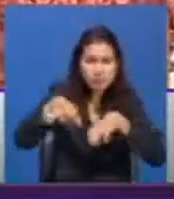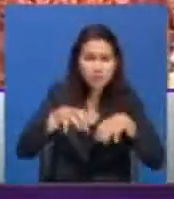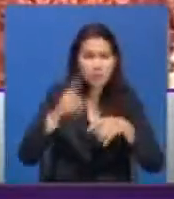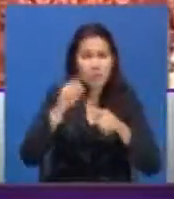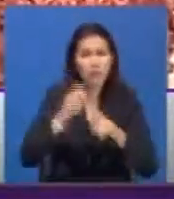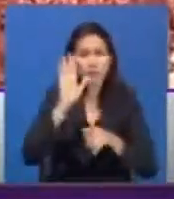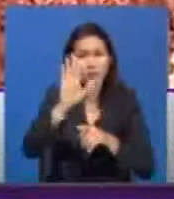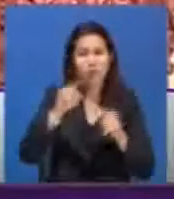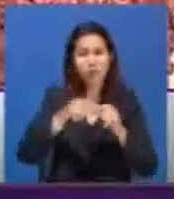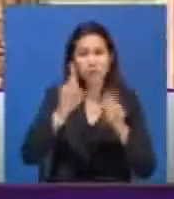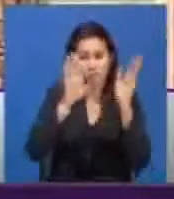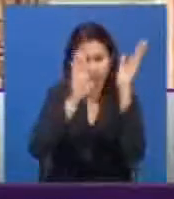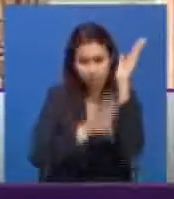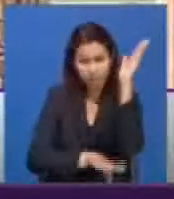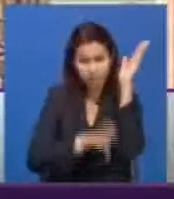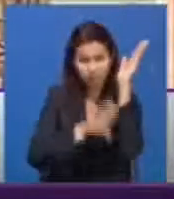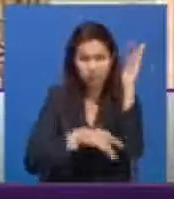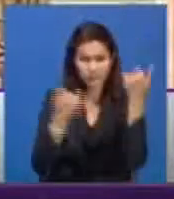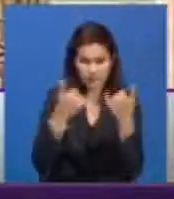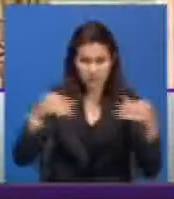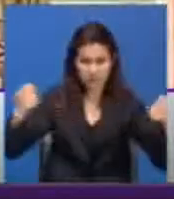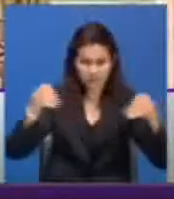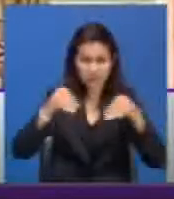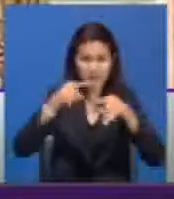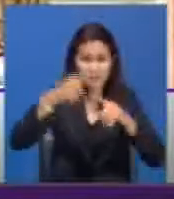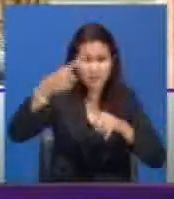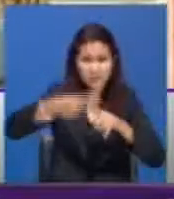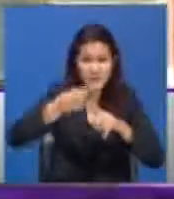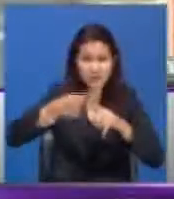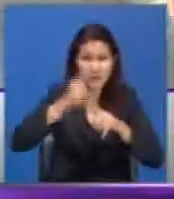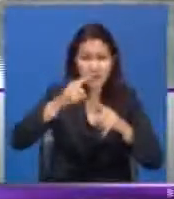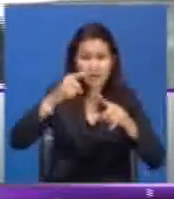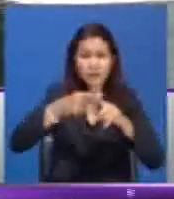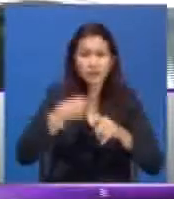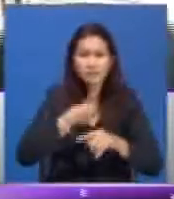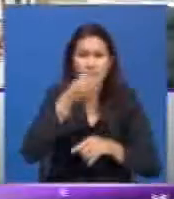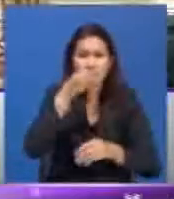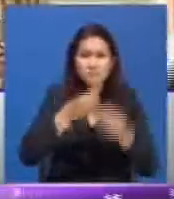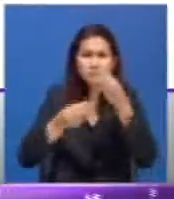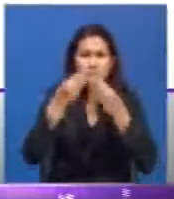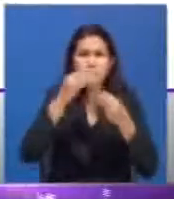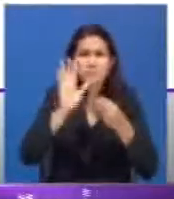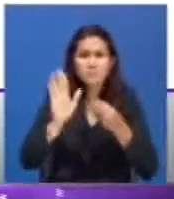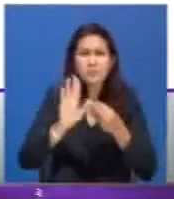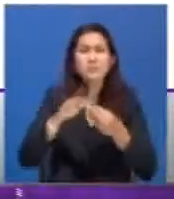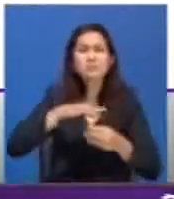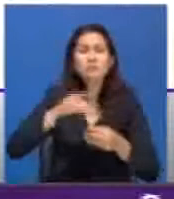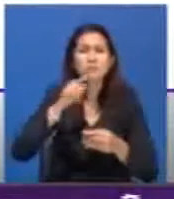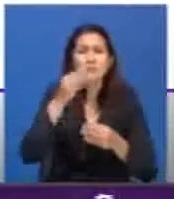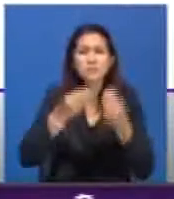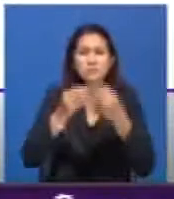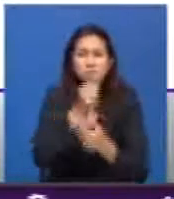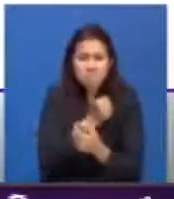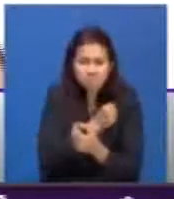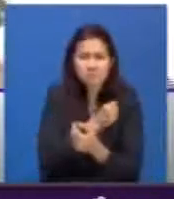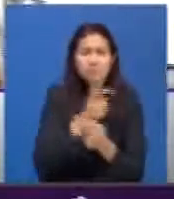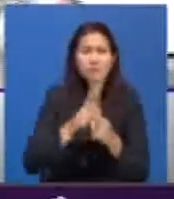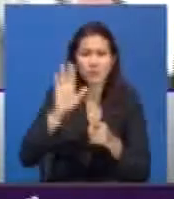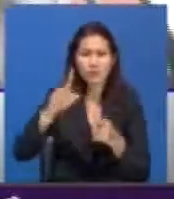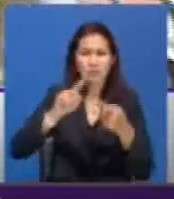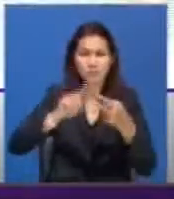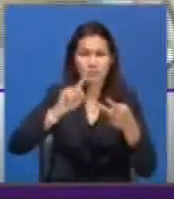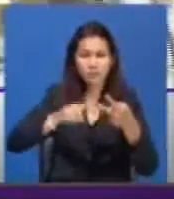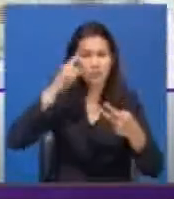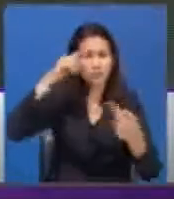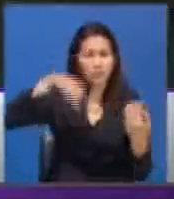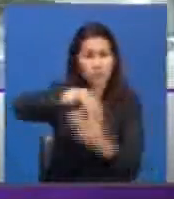การณ์ในพื้นที่จังหวัดชายแดนภาคใต้ในช่วงเดือนรอมฎอนและเข้าพรรษาเน้นย้ำให้กรมน.ภาค4ส่วนหน้าบูรณาการงานด้านการข่าว